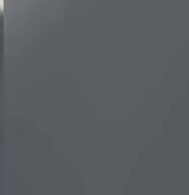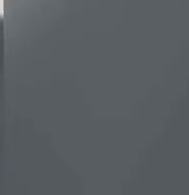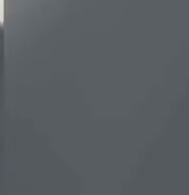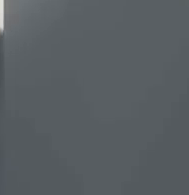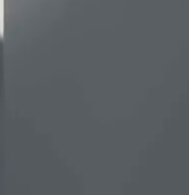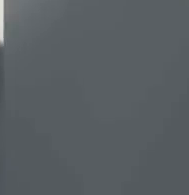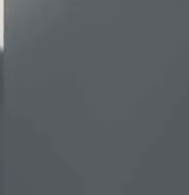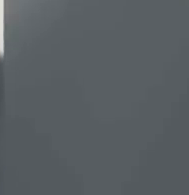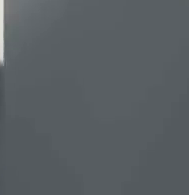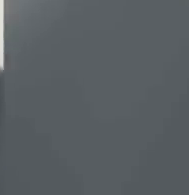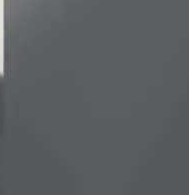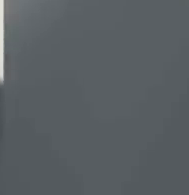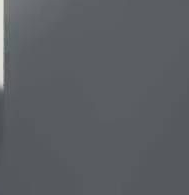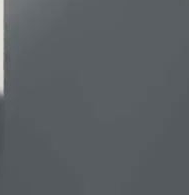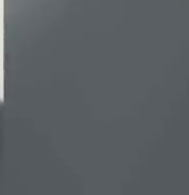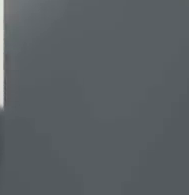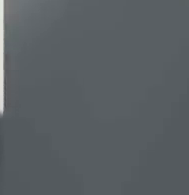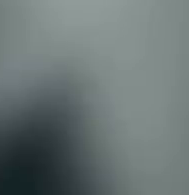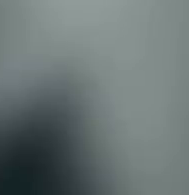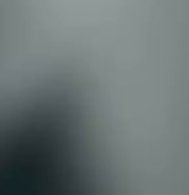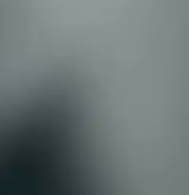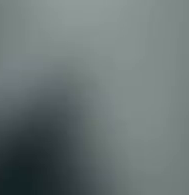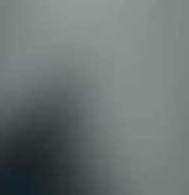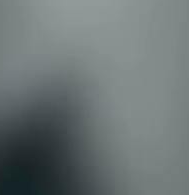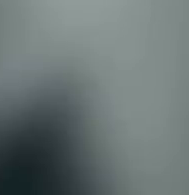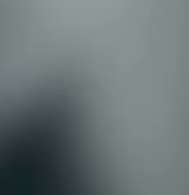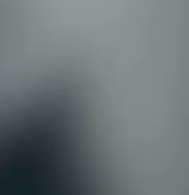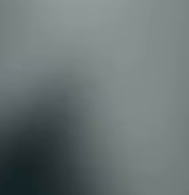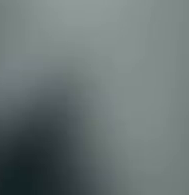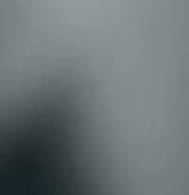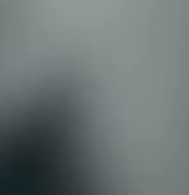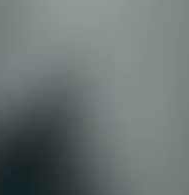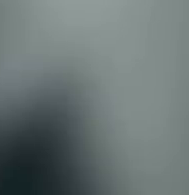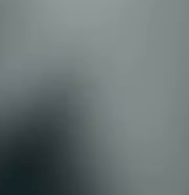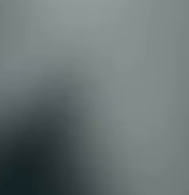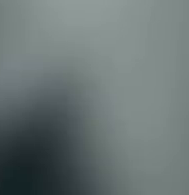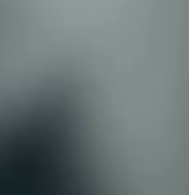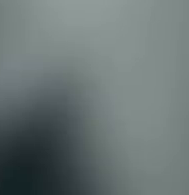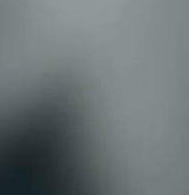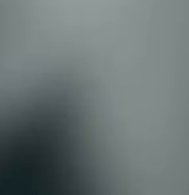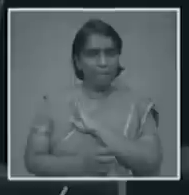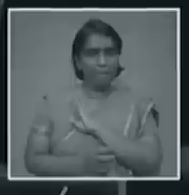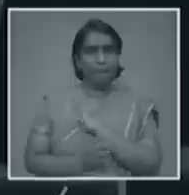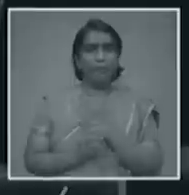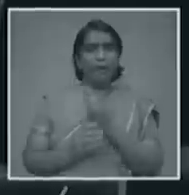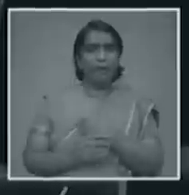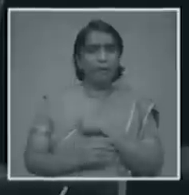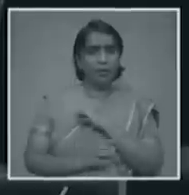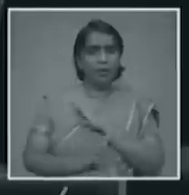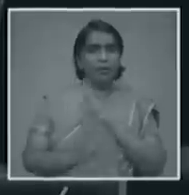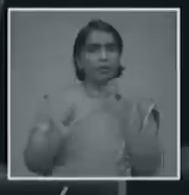මහණුන්ගේ හිසේ තාර ගන්න ඕනේ කියලායි නේද? අන්තිමට සර් ජෝන්ට පැරදිලා ගෙදර යන්නටත් උනා. මේ කතාවෙන් පස්සේ